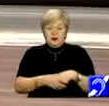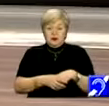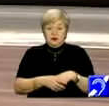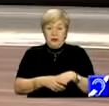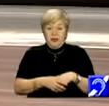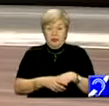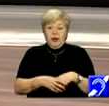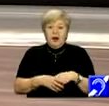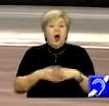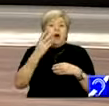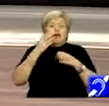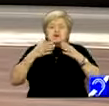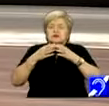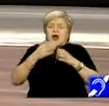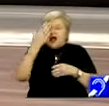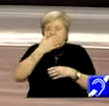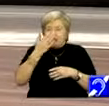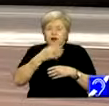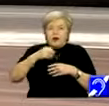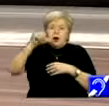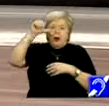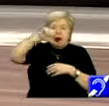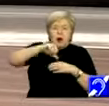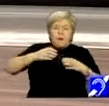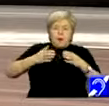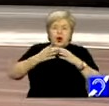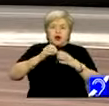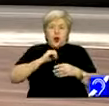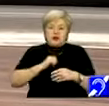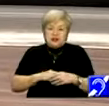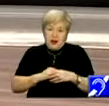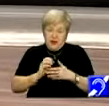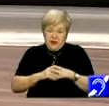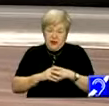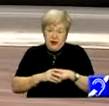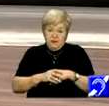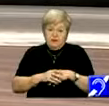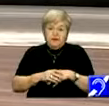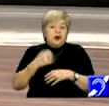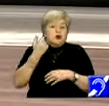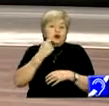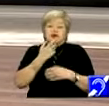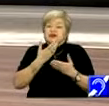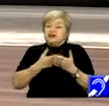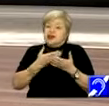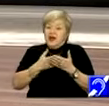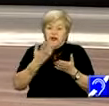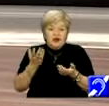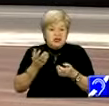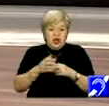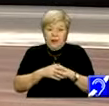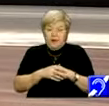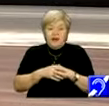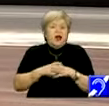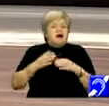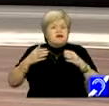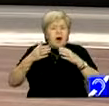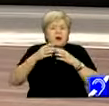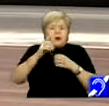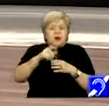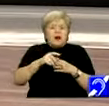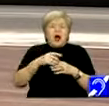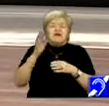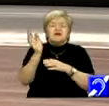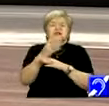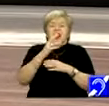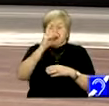Barja încărcată cu cărbuni s-a scufundat în portul Constanța. Deocamdată nu se cunoaște cauza incidentului. Barja, sub pavilionul